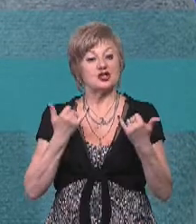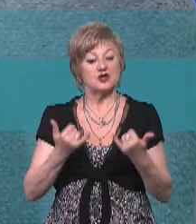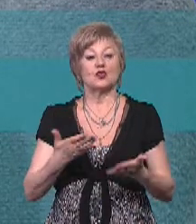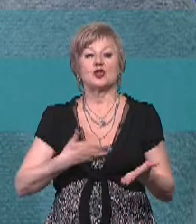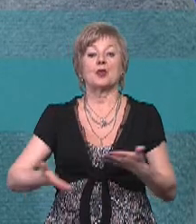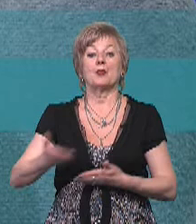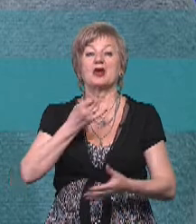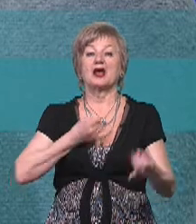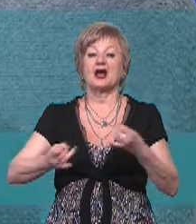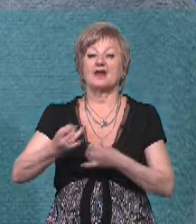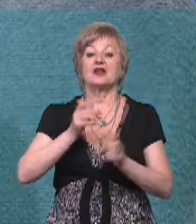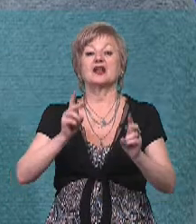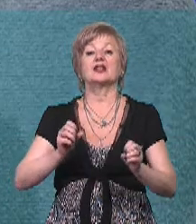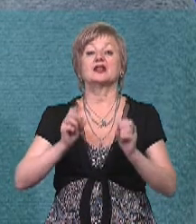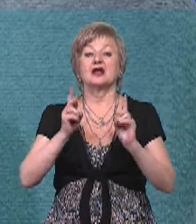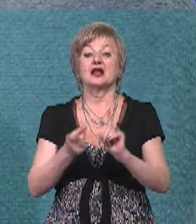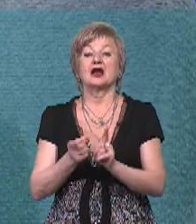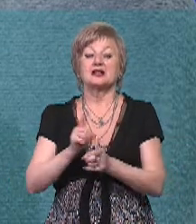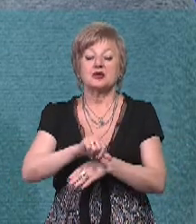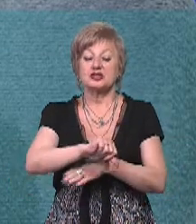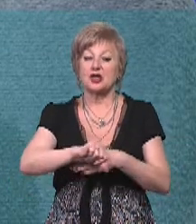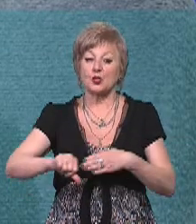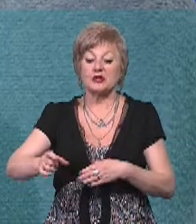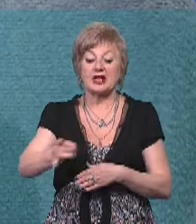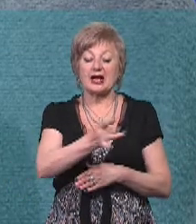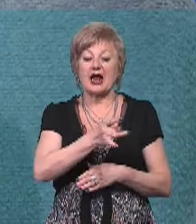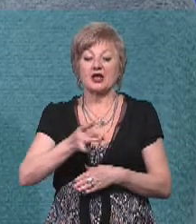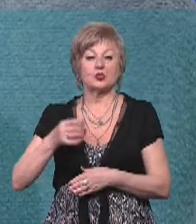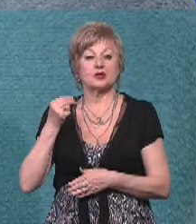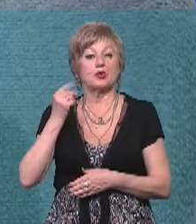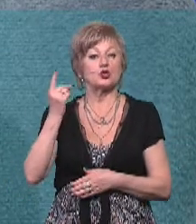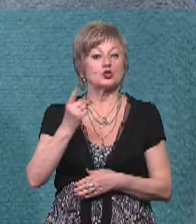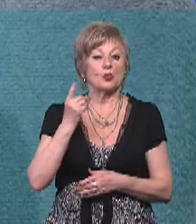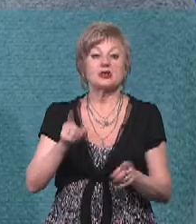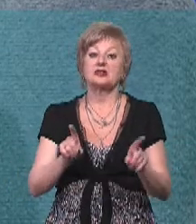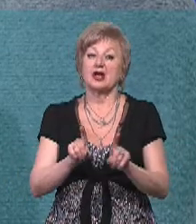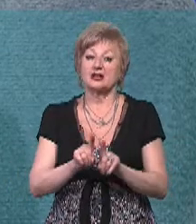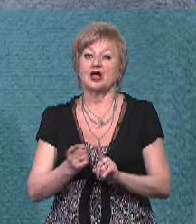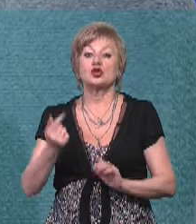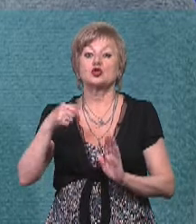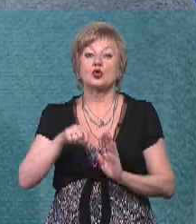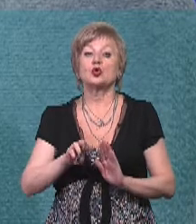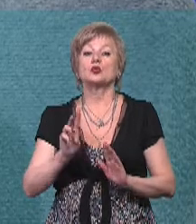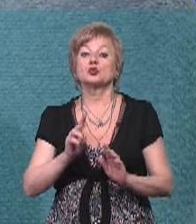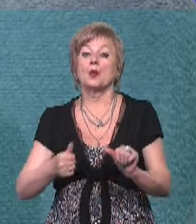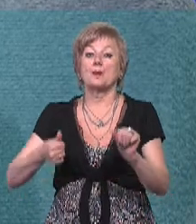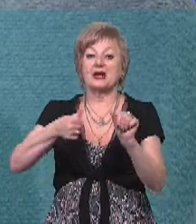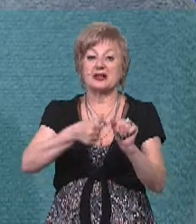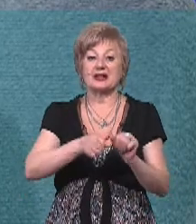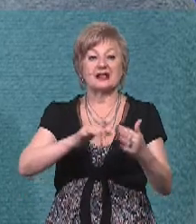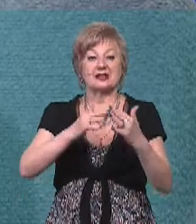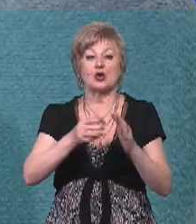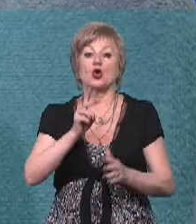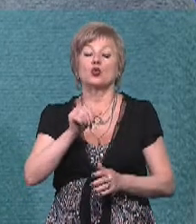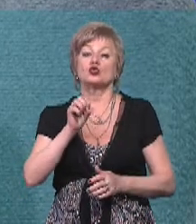ми говоритимемо про те, як зміняться кордони районів Запорізької області, а також про те, чи приєднаються